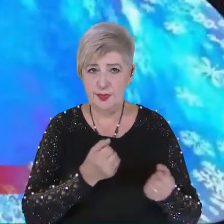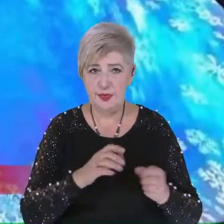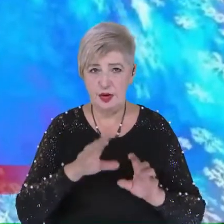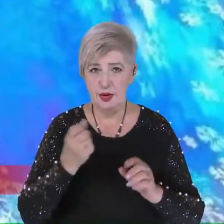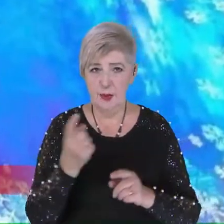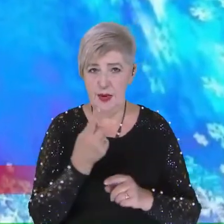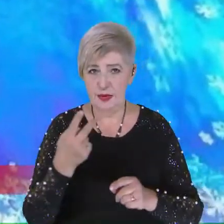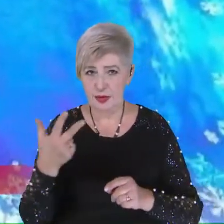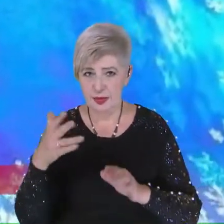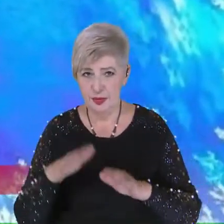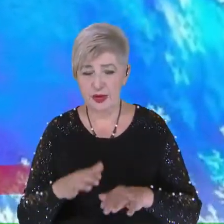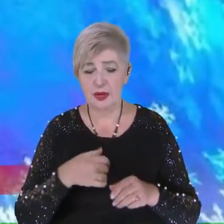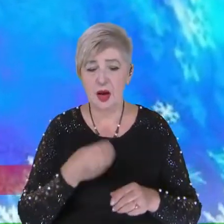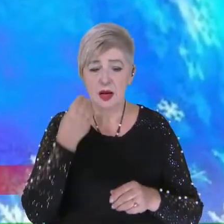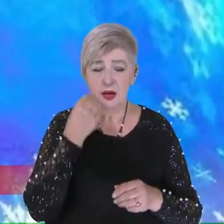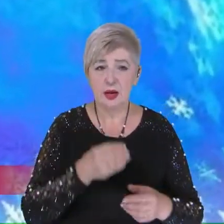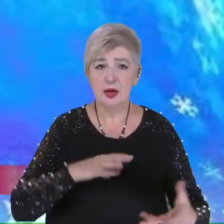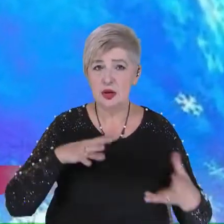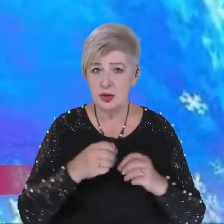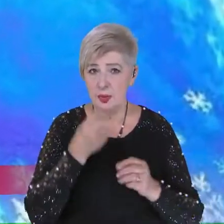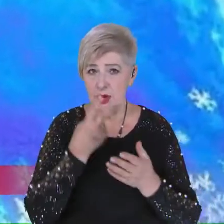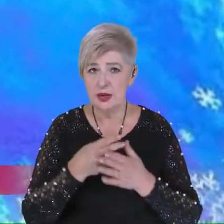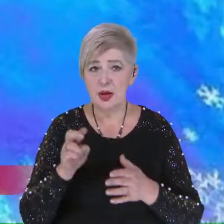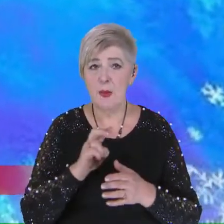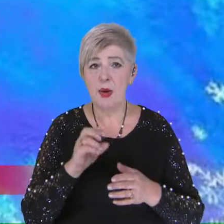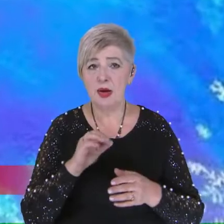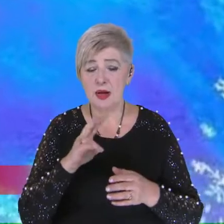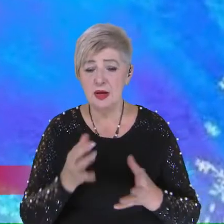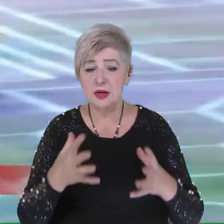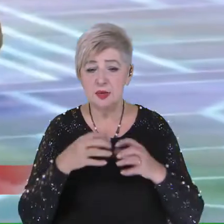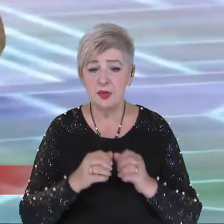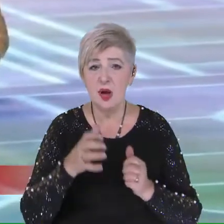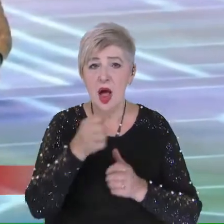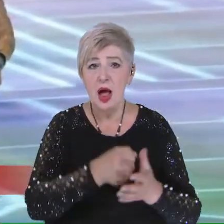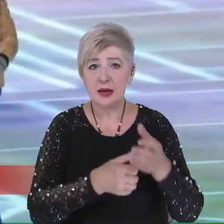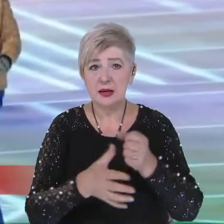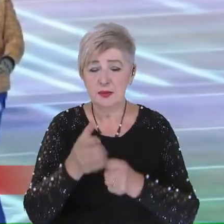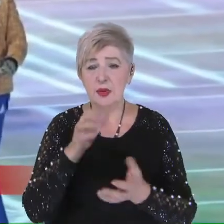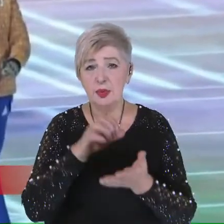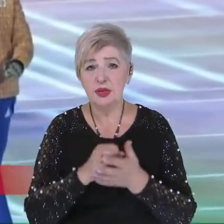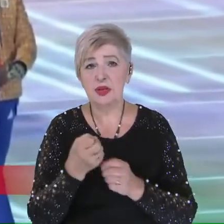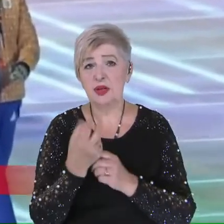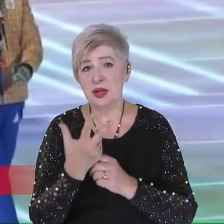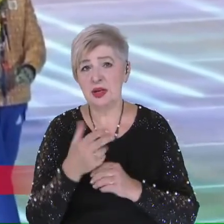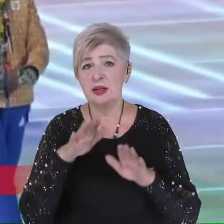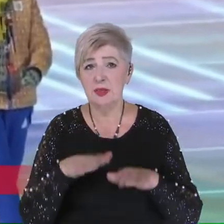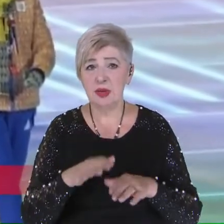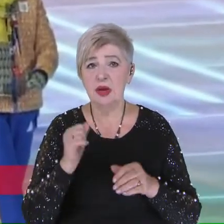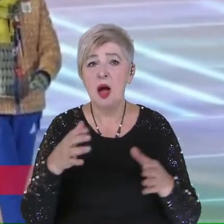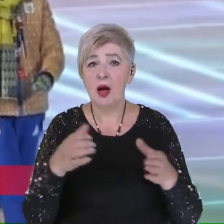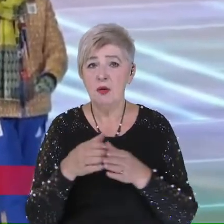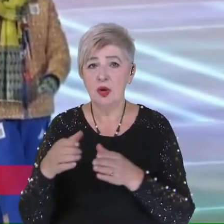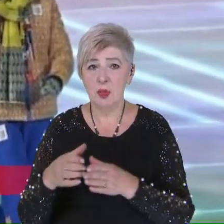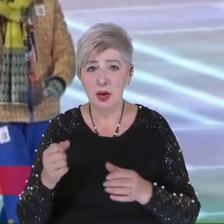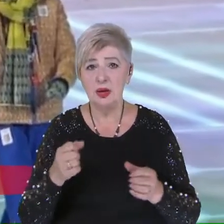Найкращий результат показали наші біатлоністи. У змішаній естафеті команда з України посіла 13-те місце. А у командних